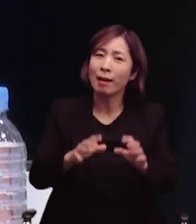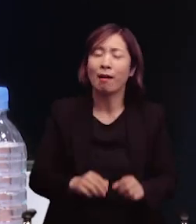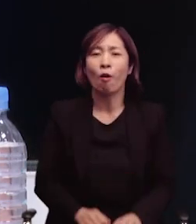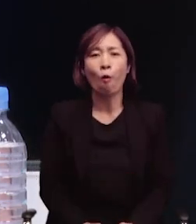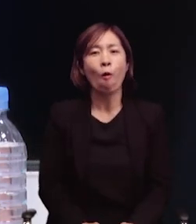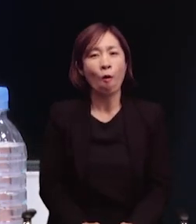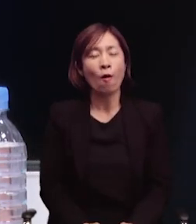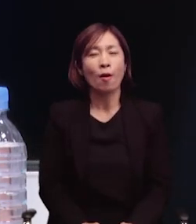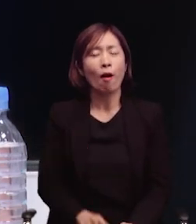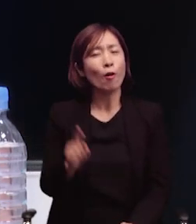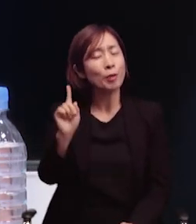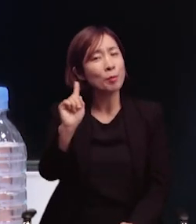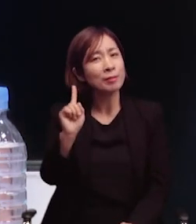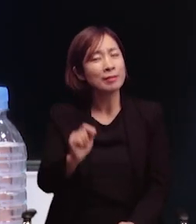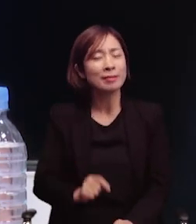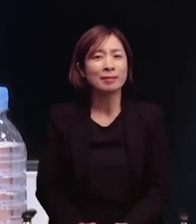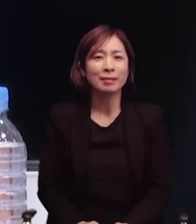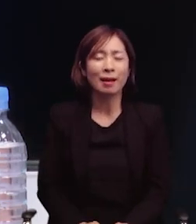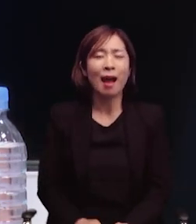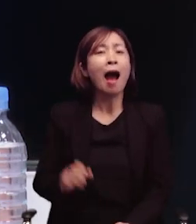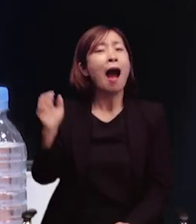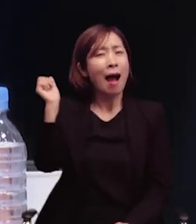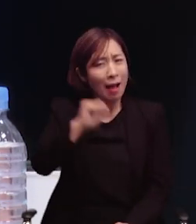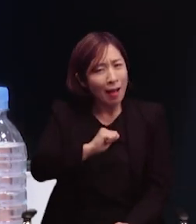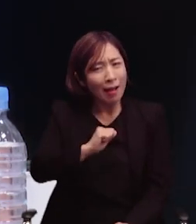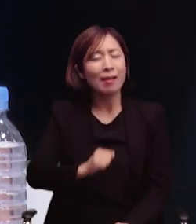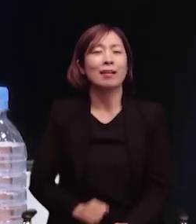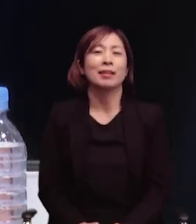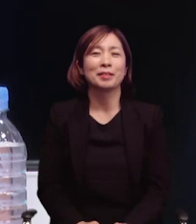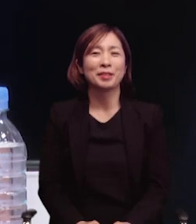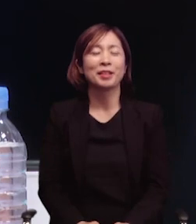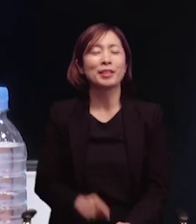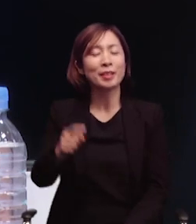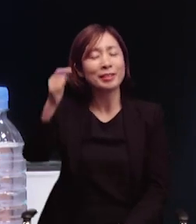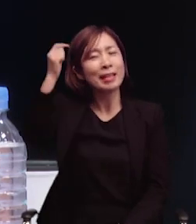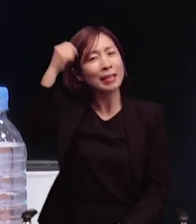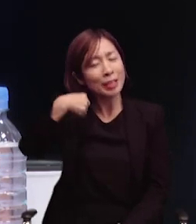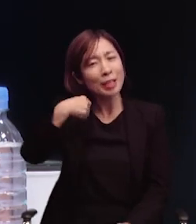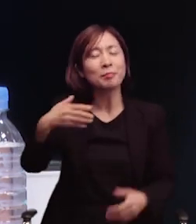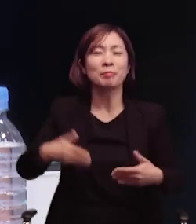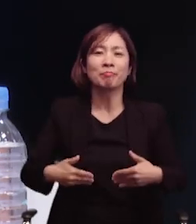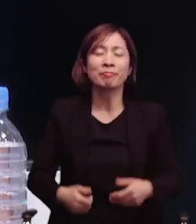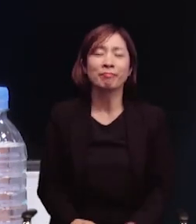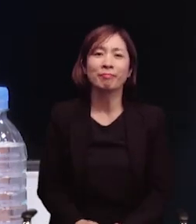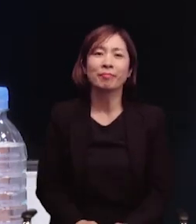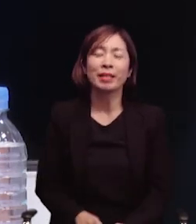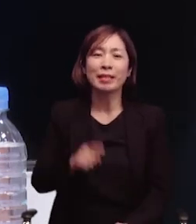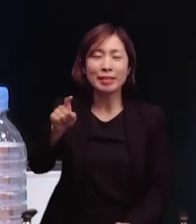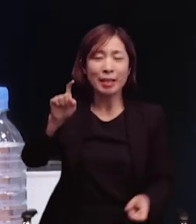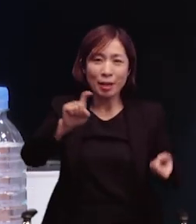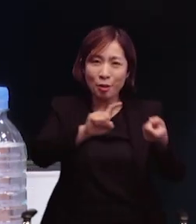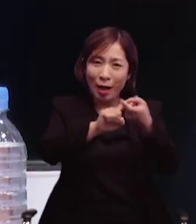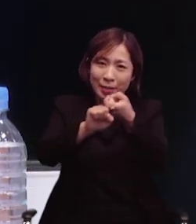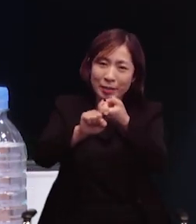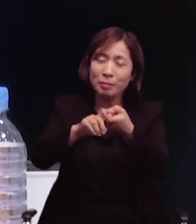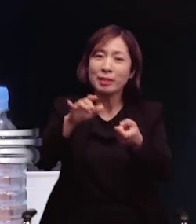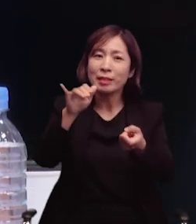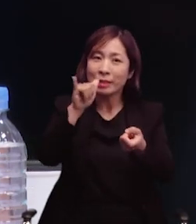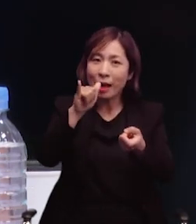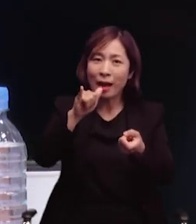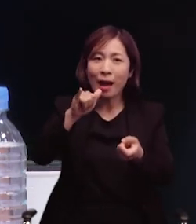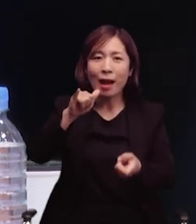5 뭐지 어 아 하는 깨달음 놔야 돼요 이 관심이 있다가